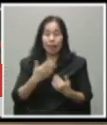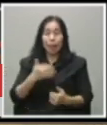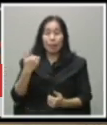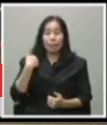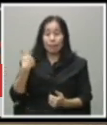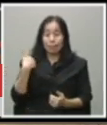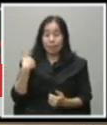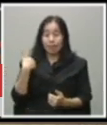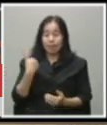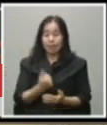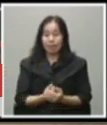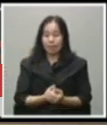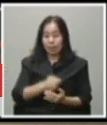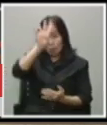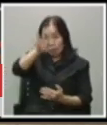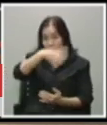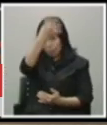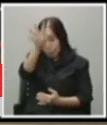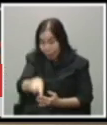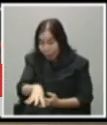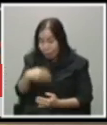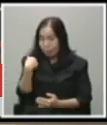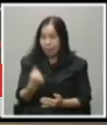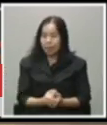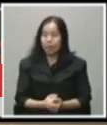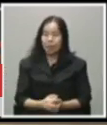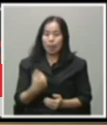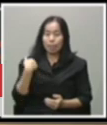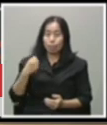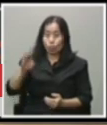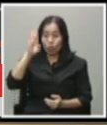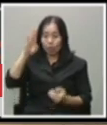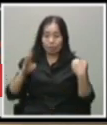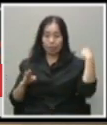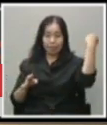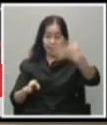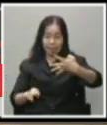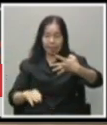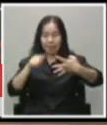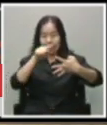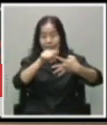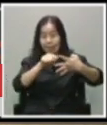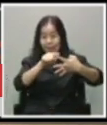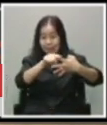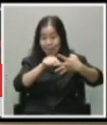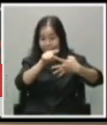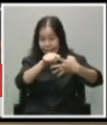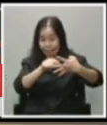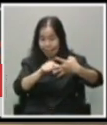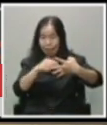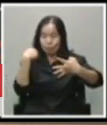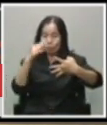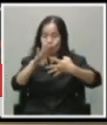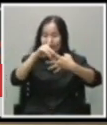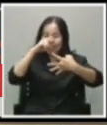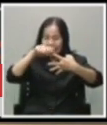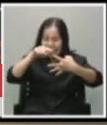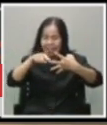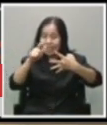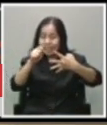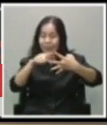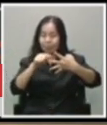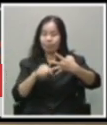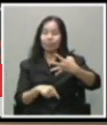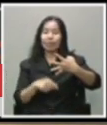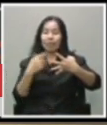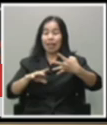แดงๆนะครับมีบริษัท MMC สิทธิผลและบริษัทไททานสมิชชั่นอินดัสทรีจำกัดผ่านไ